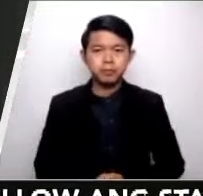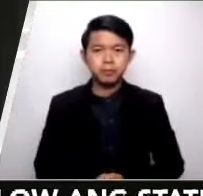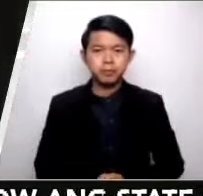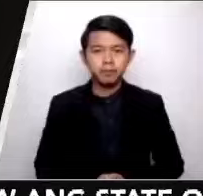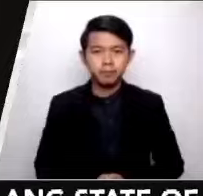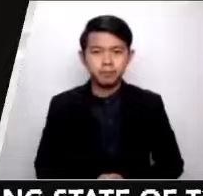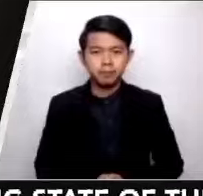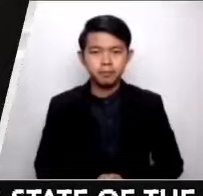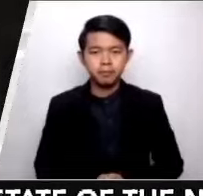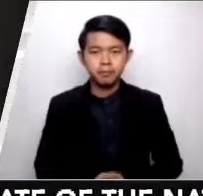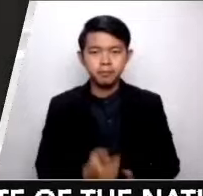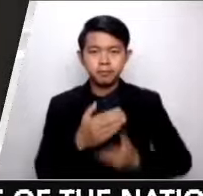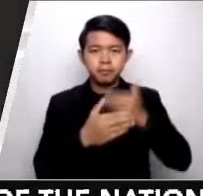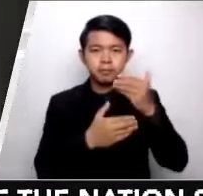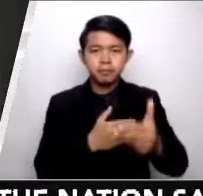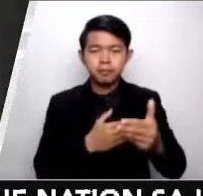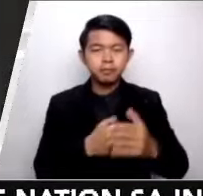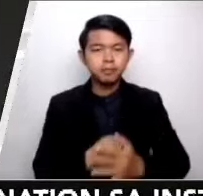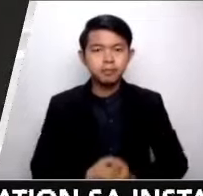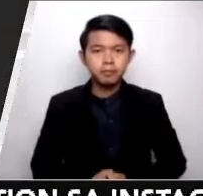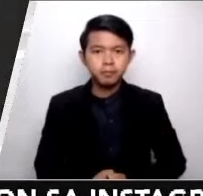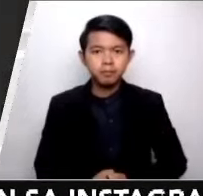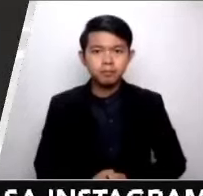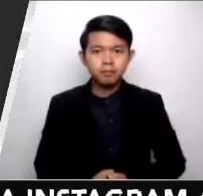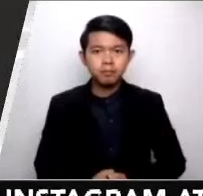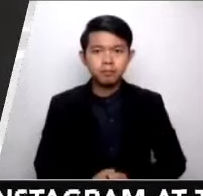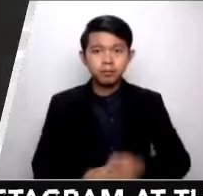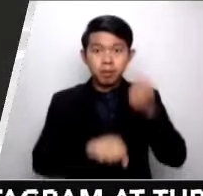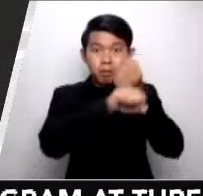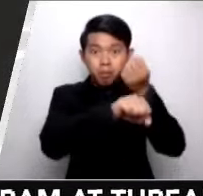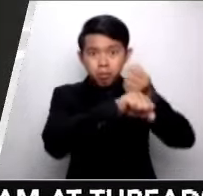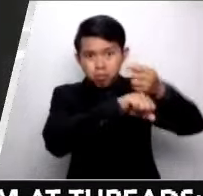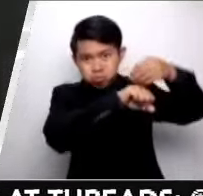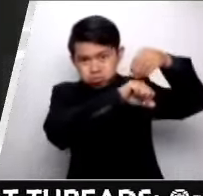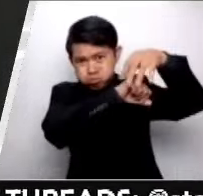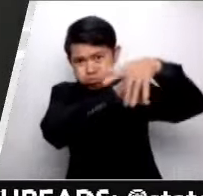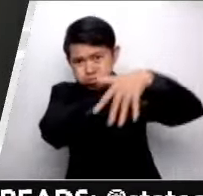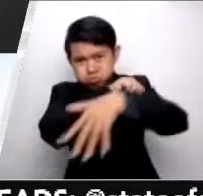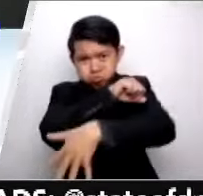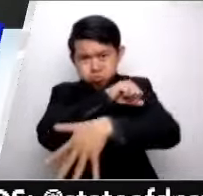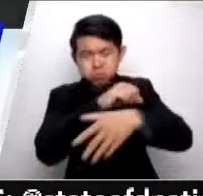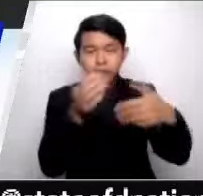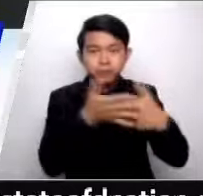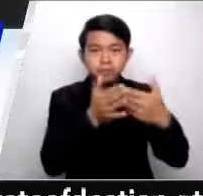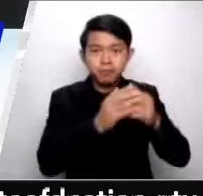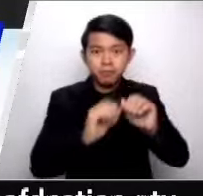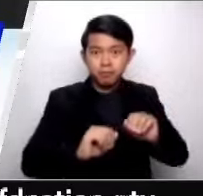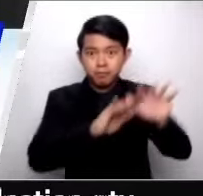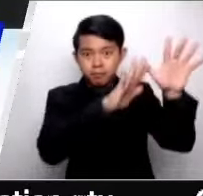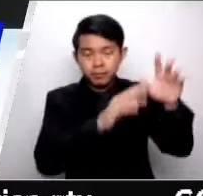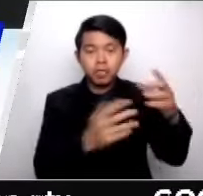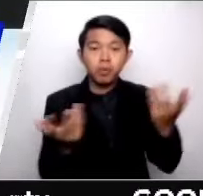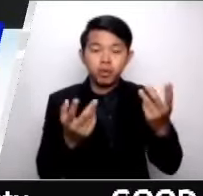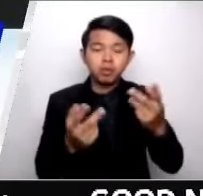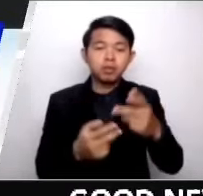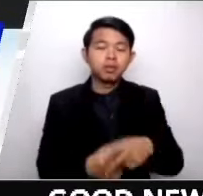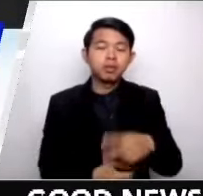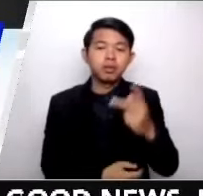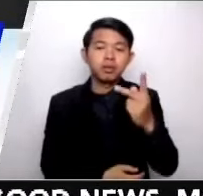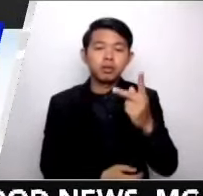Nagbagsakan ang naglalakihang tipak ng bato at lupa sa gilid ng bundok sa Kalinga. Mabuti at di tinamaan ang mga tauhan